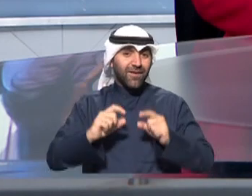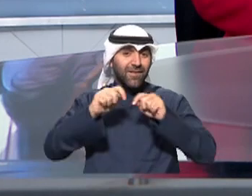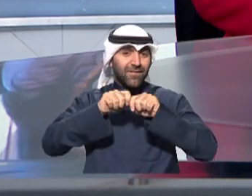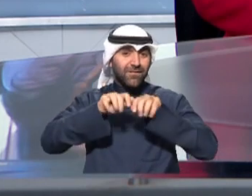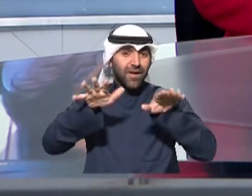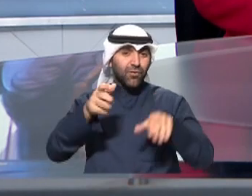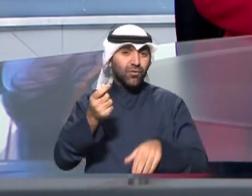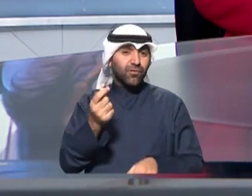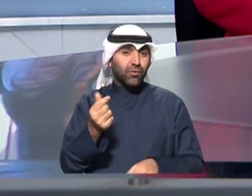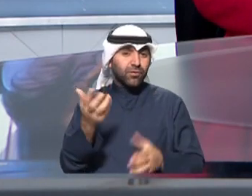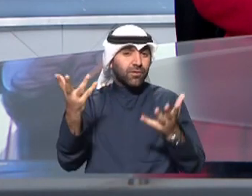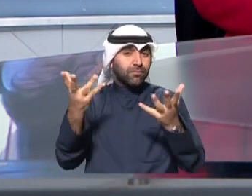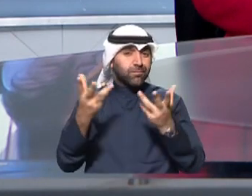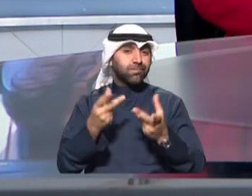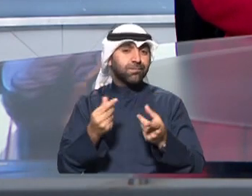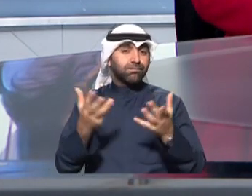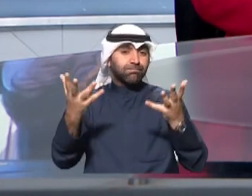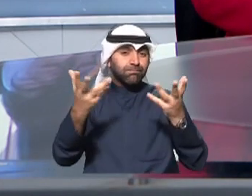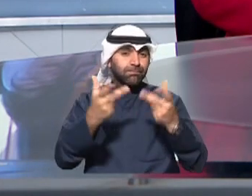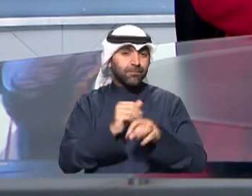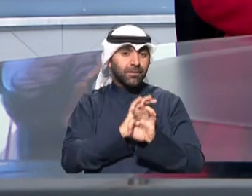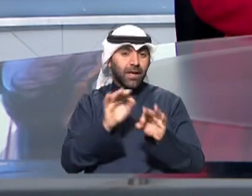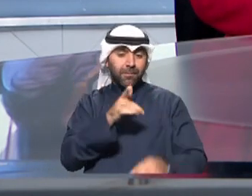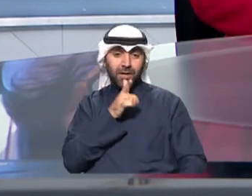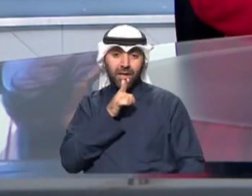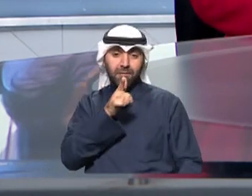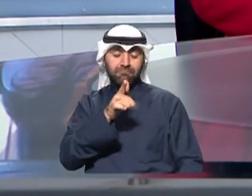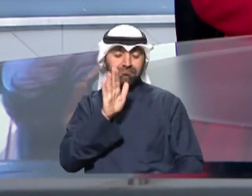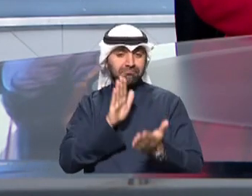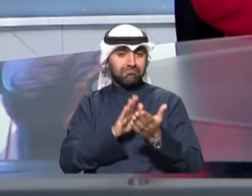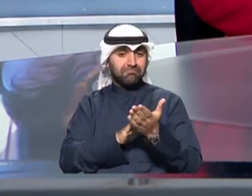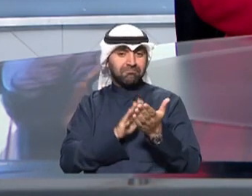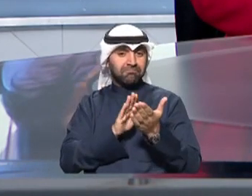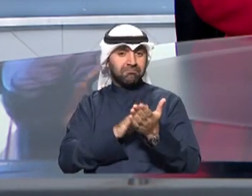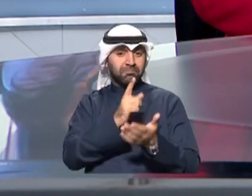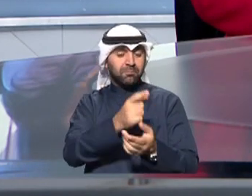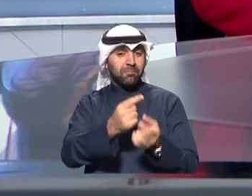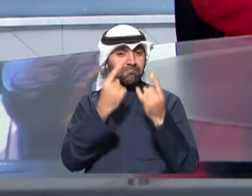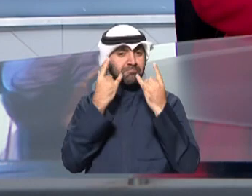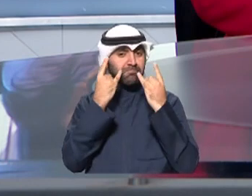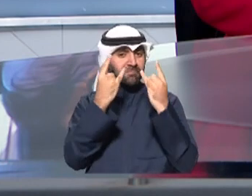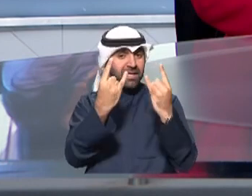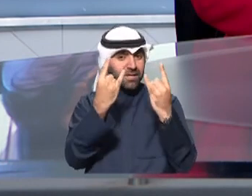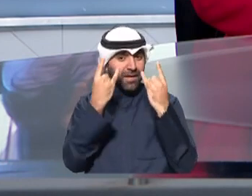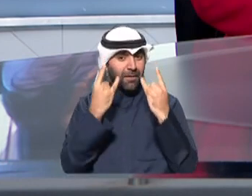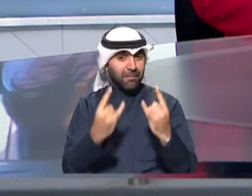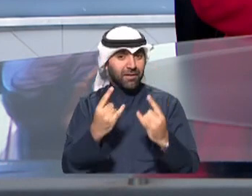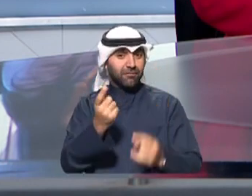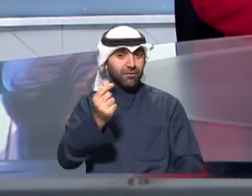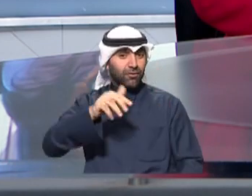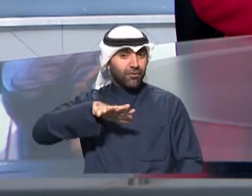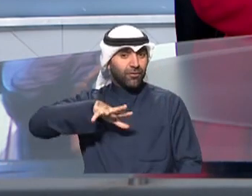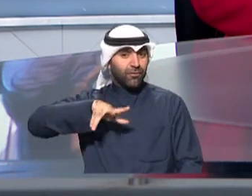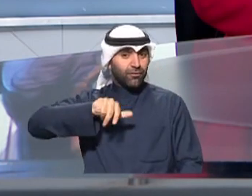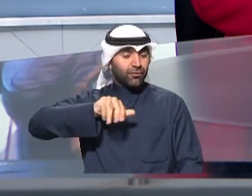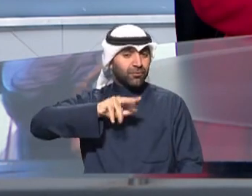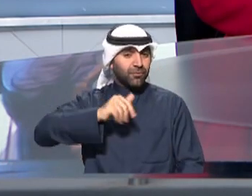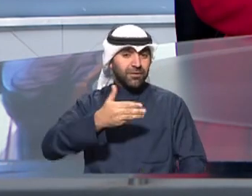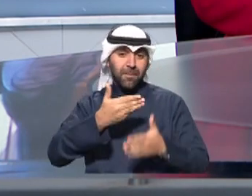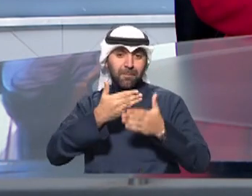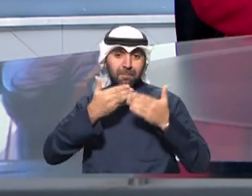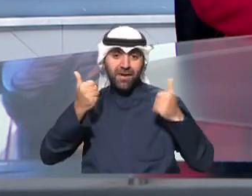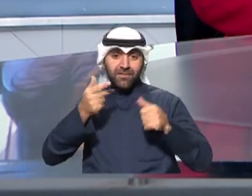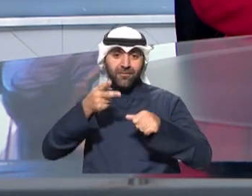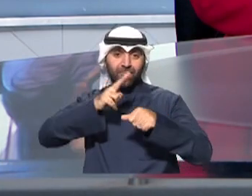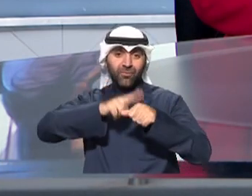خرج بتقييم جيد للأداء الحكومي، حيث كانت هناك إجراءات تم اتخاذها لا تخلو من الشجاعة، وكان لها